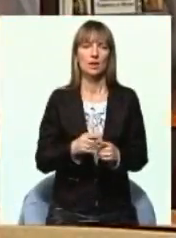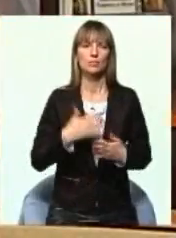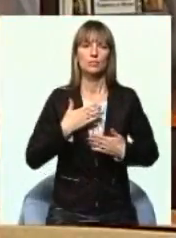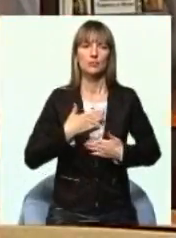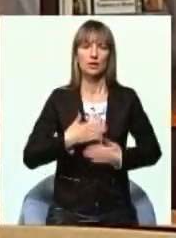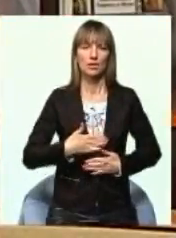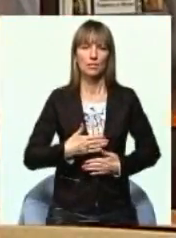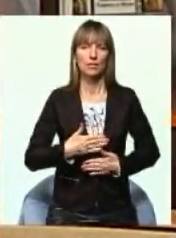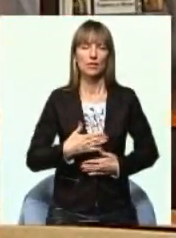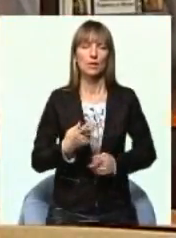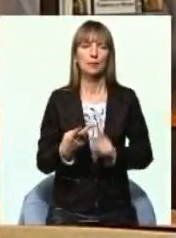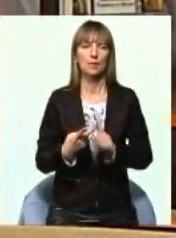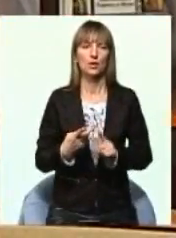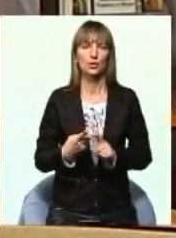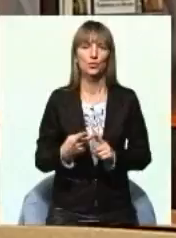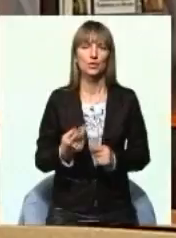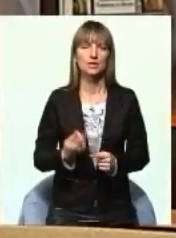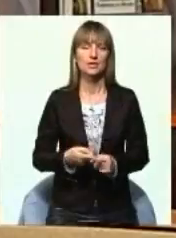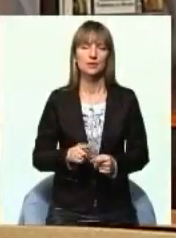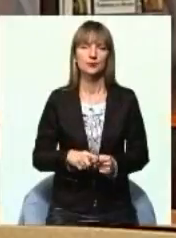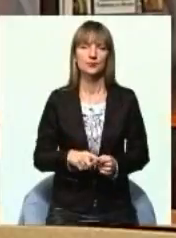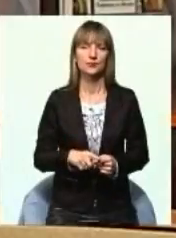а по-друге, це...